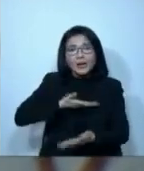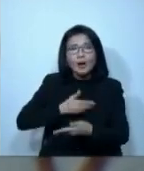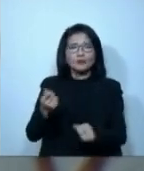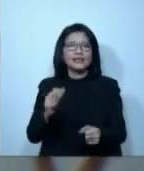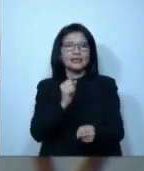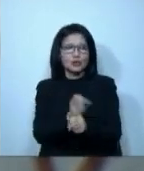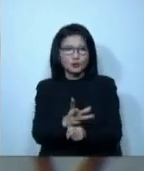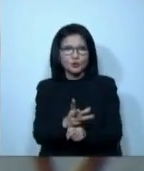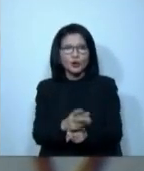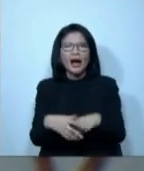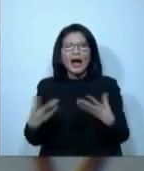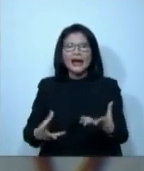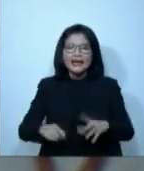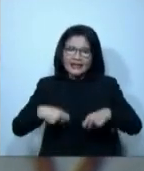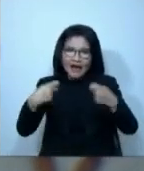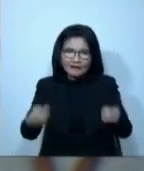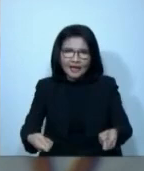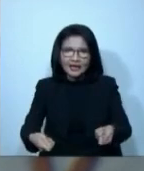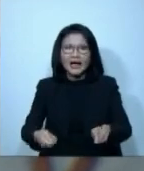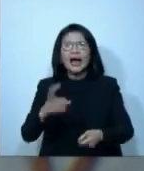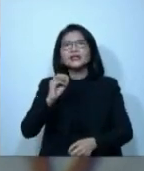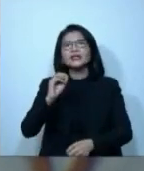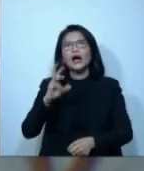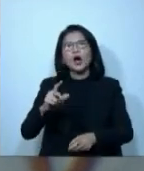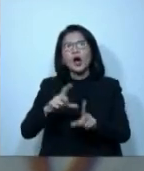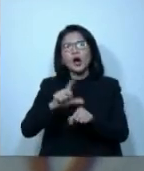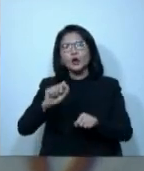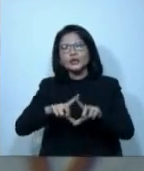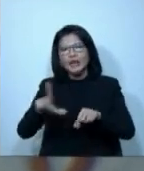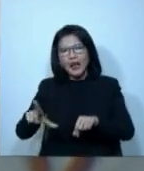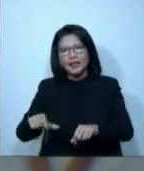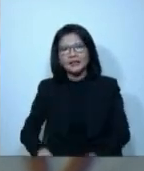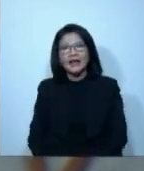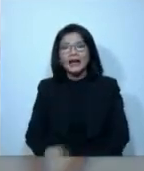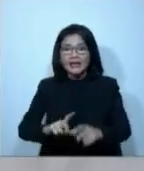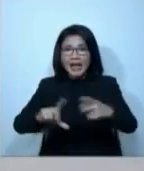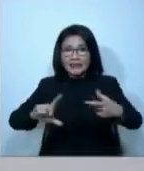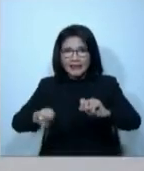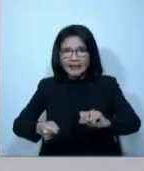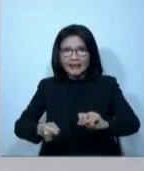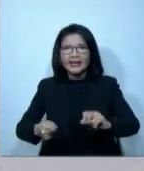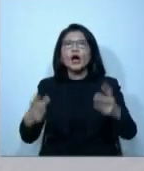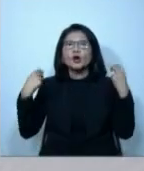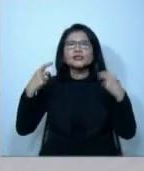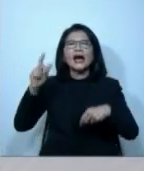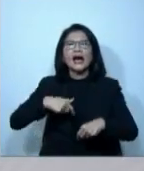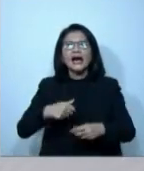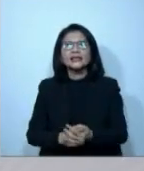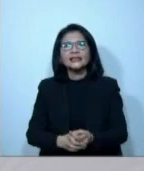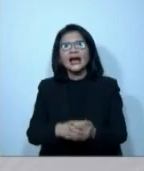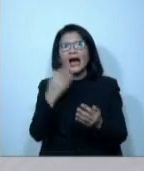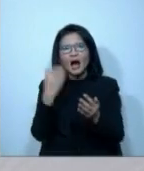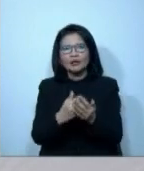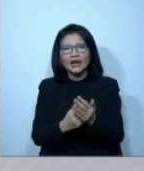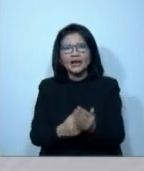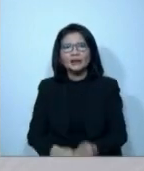jadi guru ordal. Mau daftar sekolah ada ordal. Mau dapat tiket untuk konser ada ordal. Ada ordal